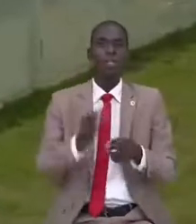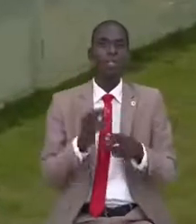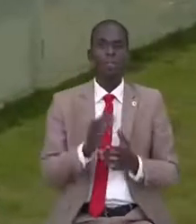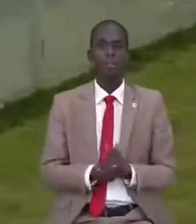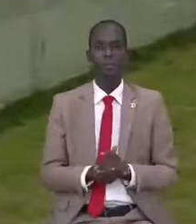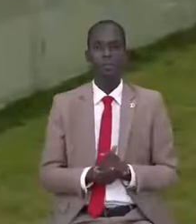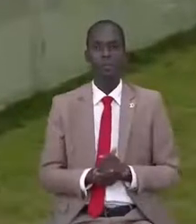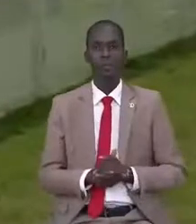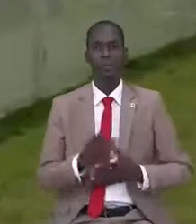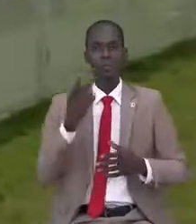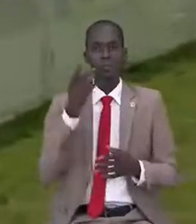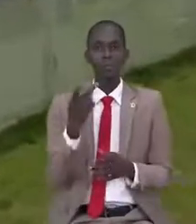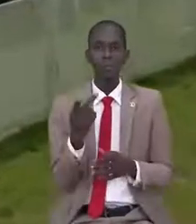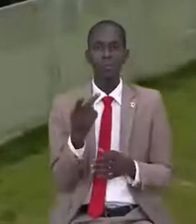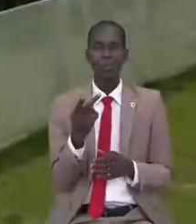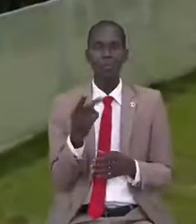Jésus-Christ.